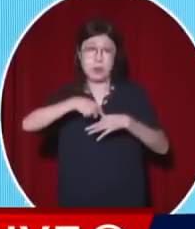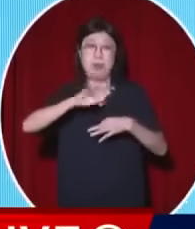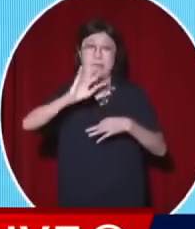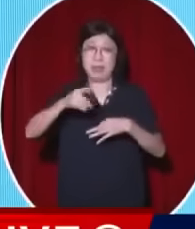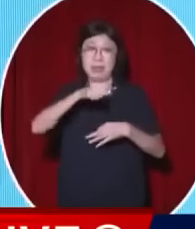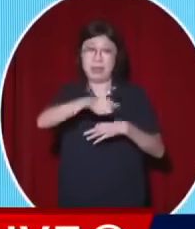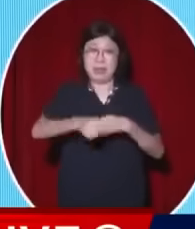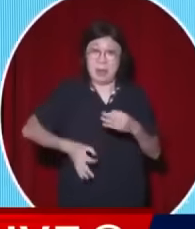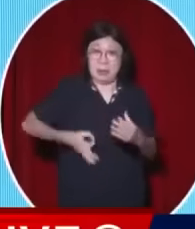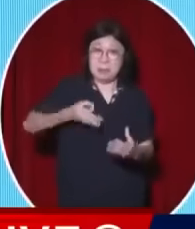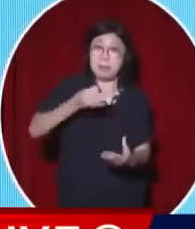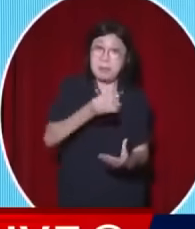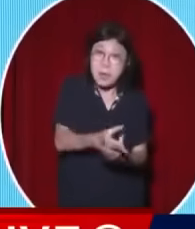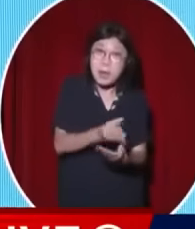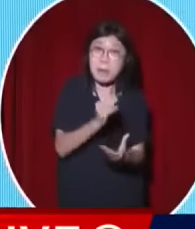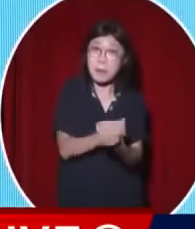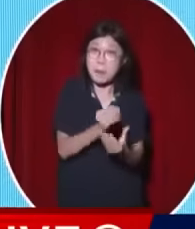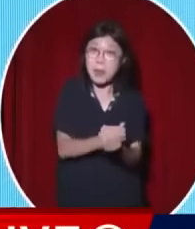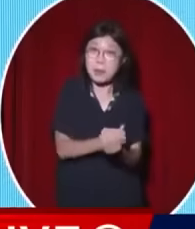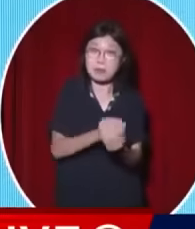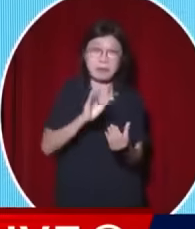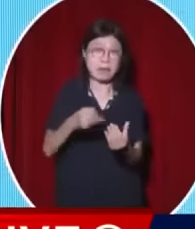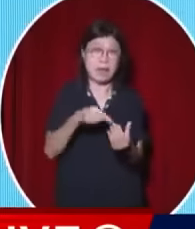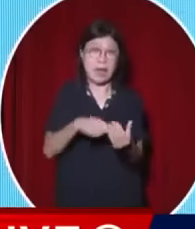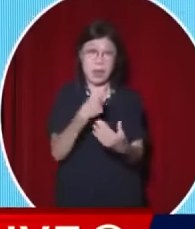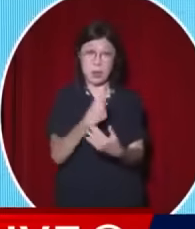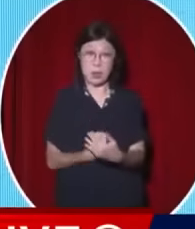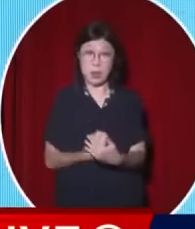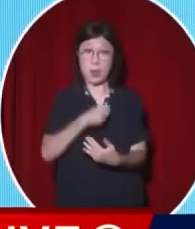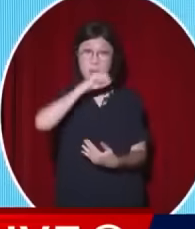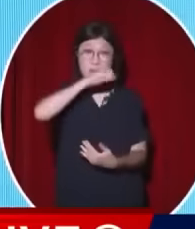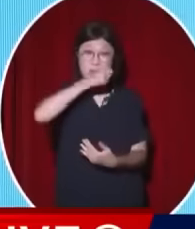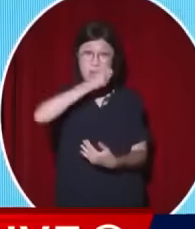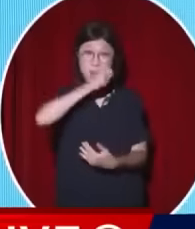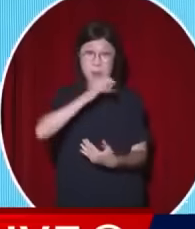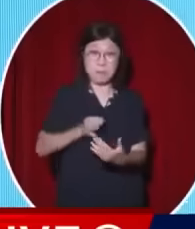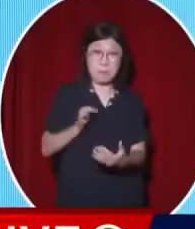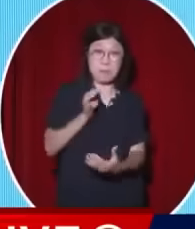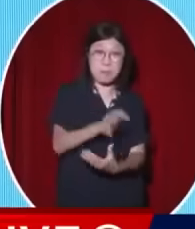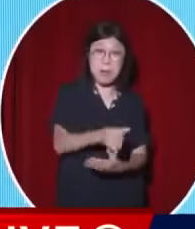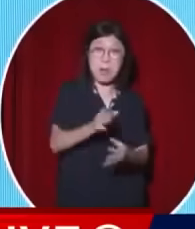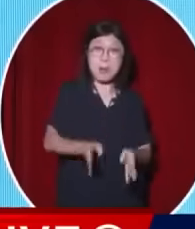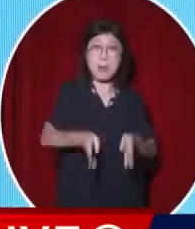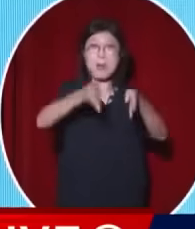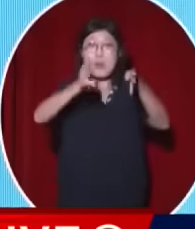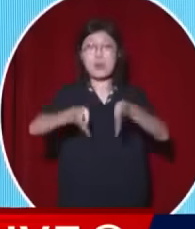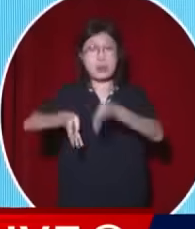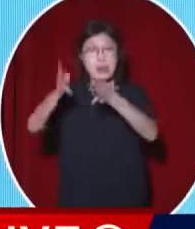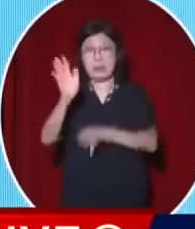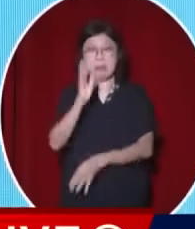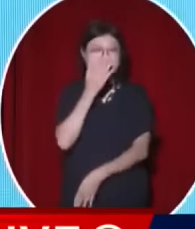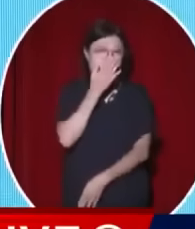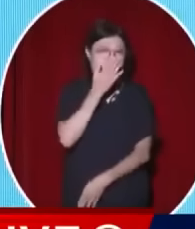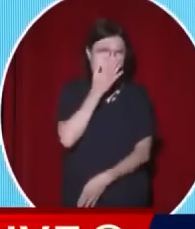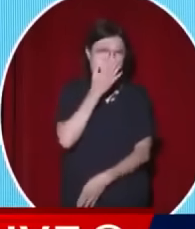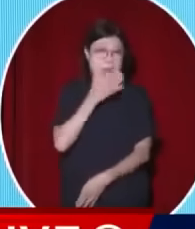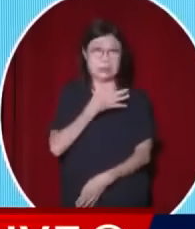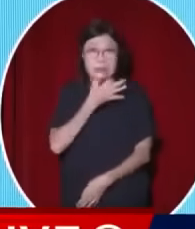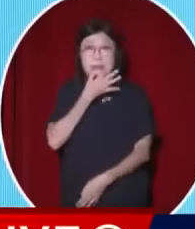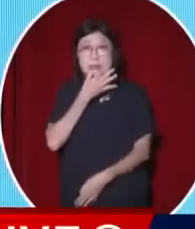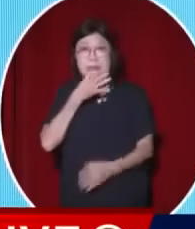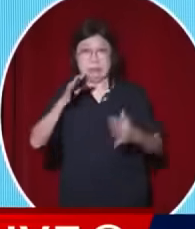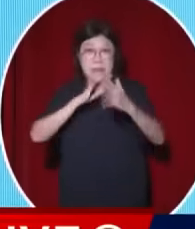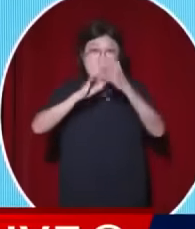们愿意投资股票，却不想把钱留下来做长期的建设。 一有风吹草